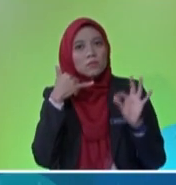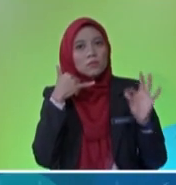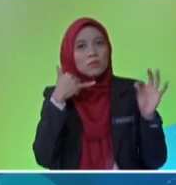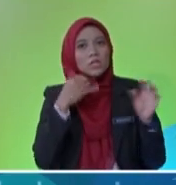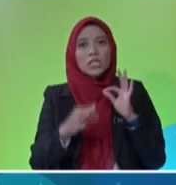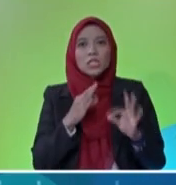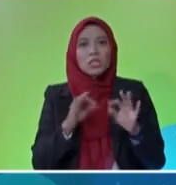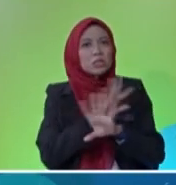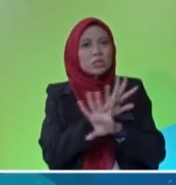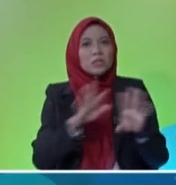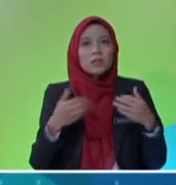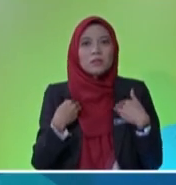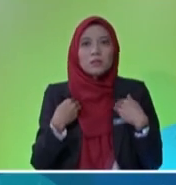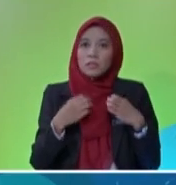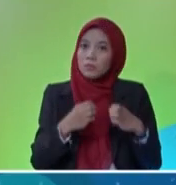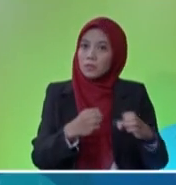kecemasan